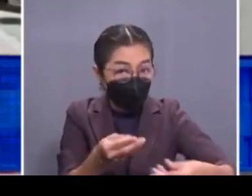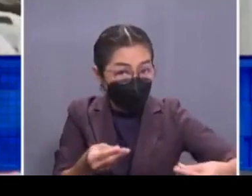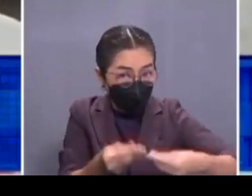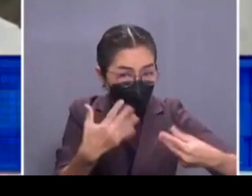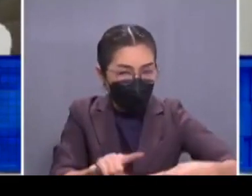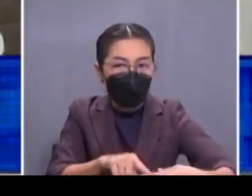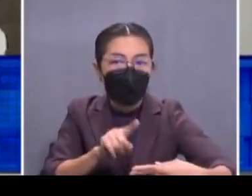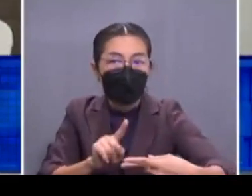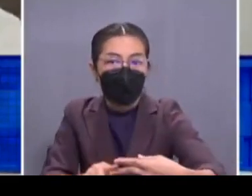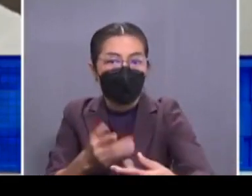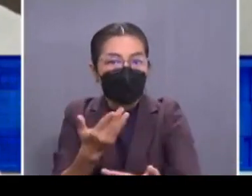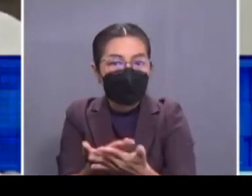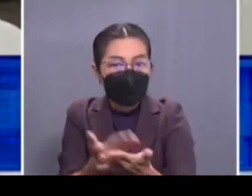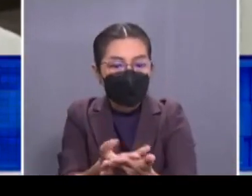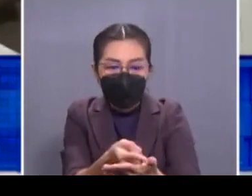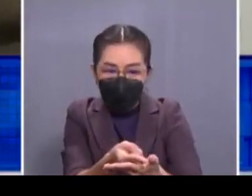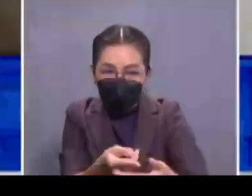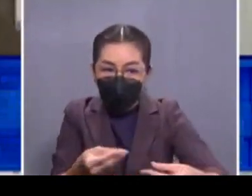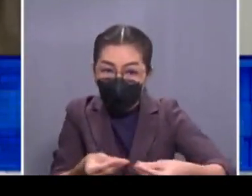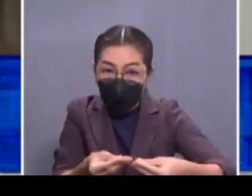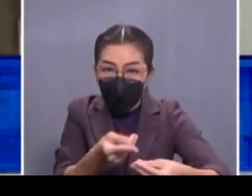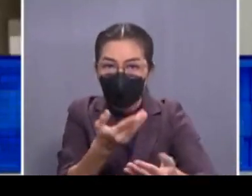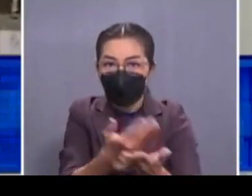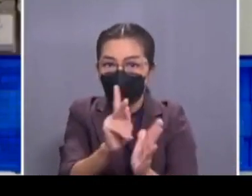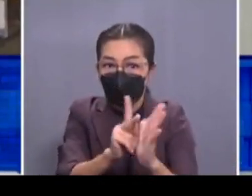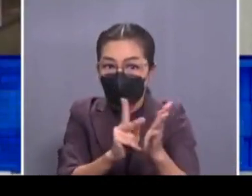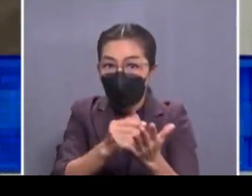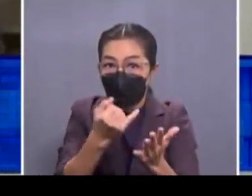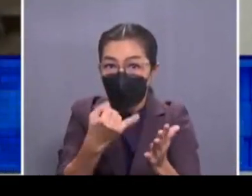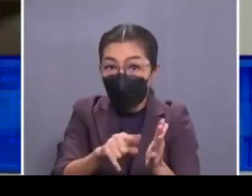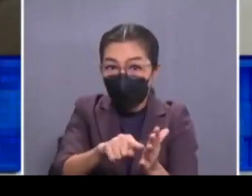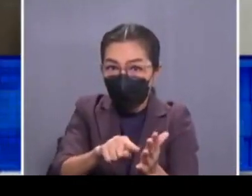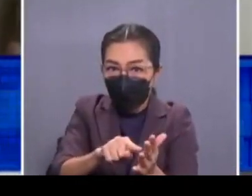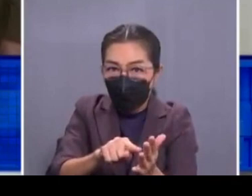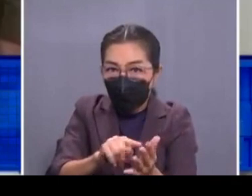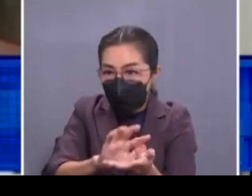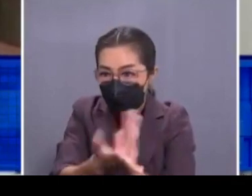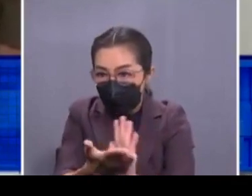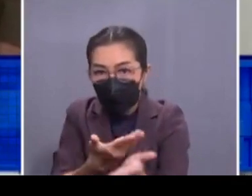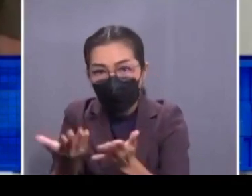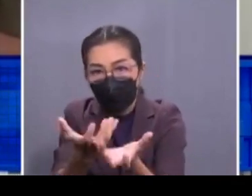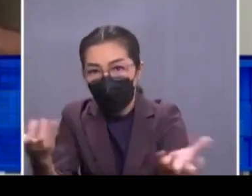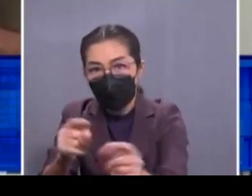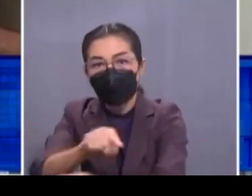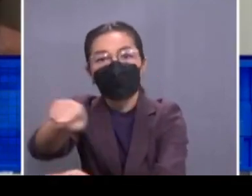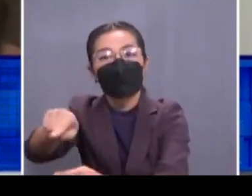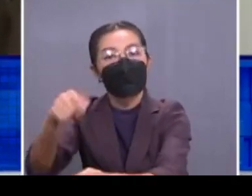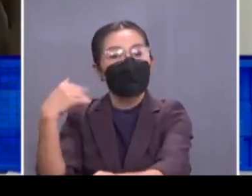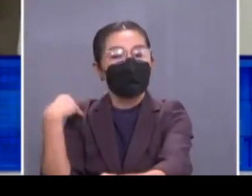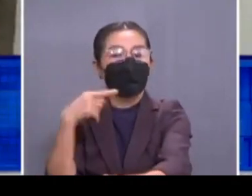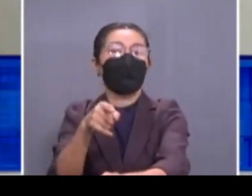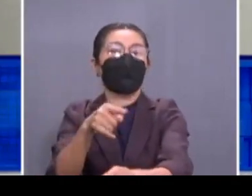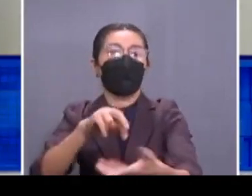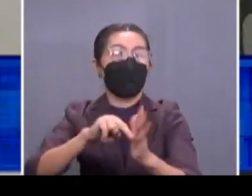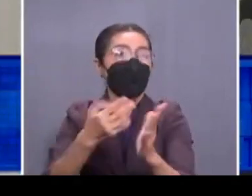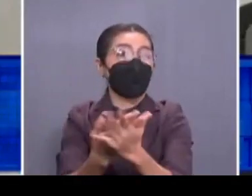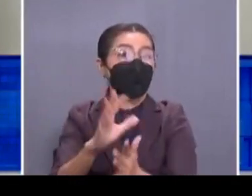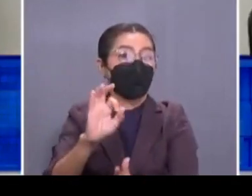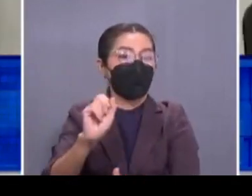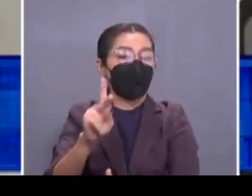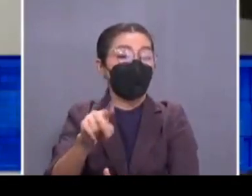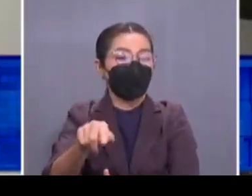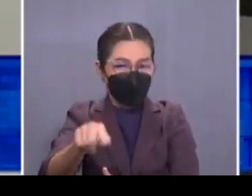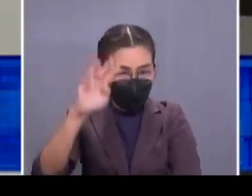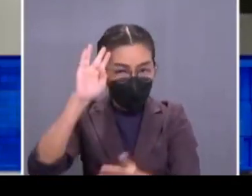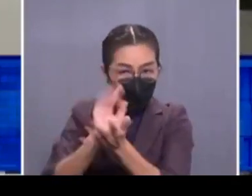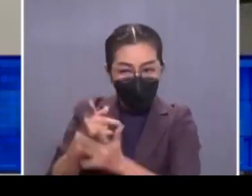ทางสำนักงานตำรวจแห่งชาติก็อาจจะต้องแจ้งให้กับทางปปงไปตรวจสอบยึดทรัพย์ของทหารเหล่านี้ตรวจสอบเส้นทางการ